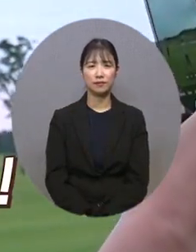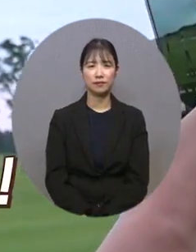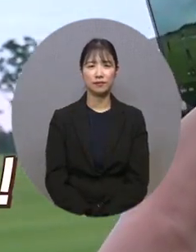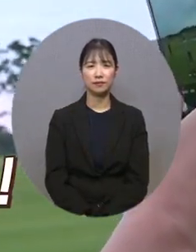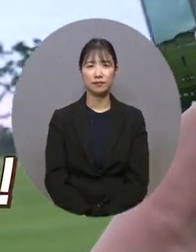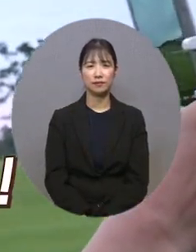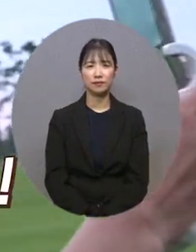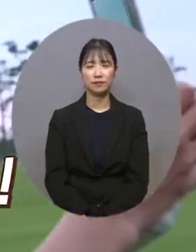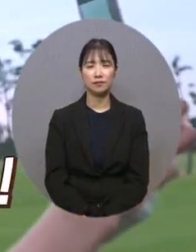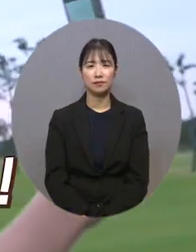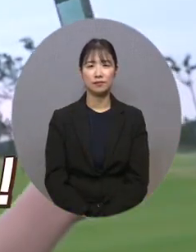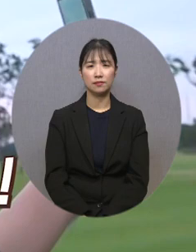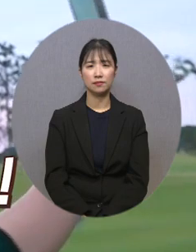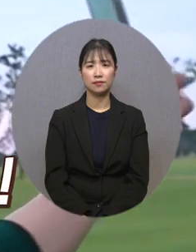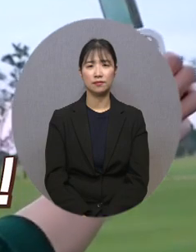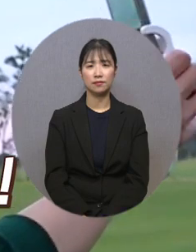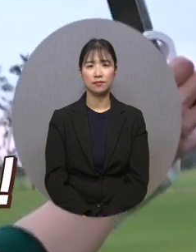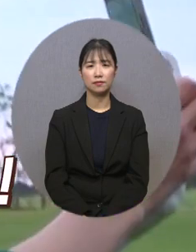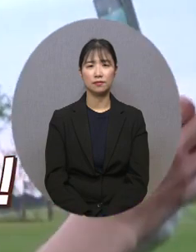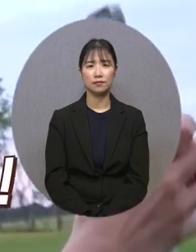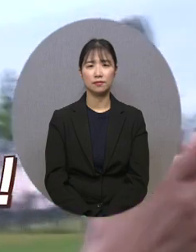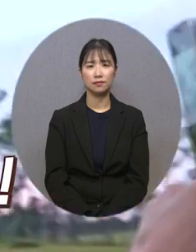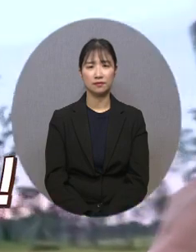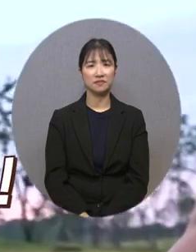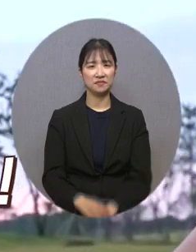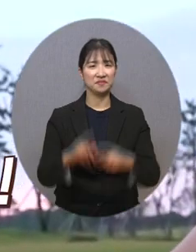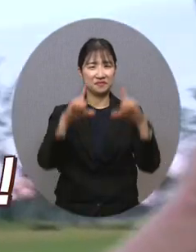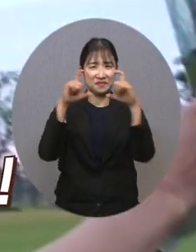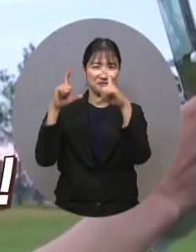촬영 찍어줘야지.